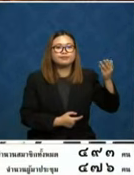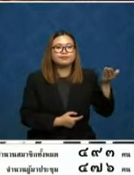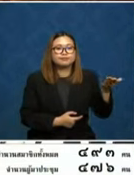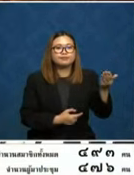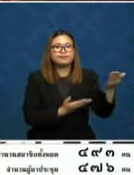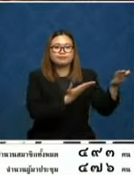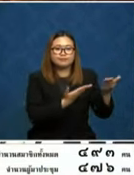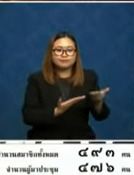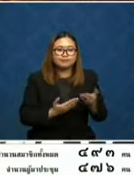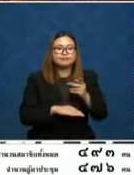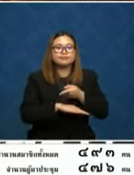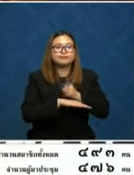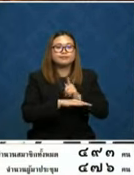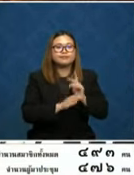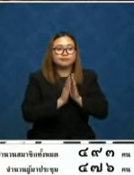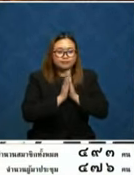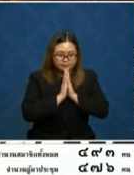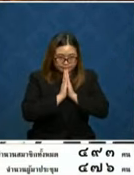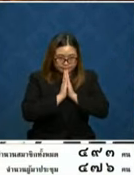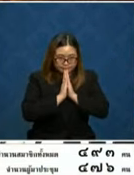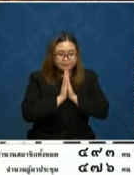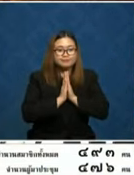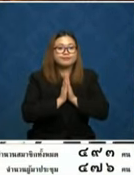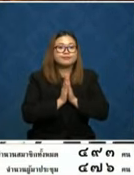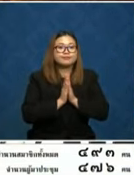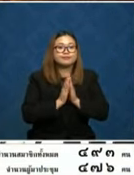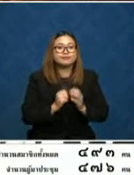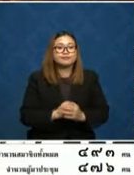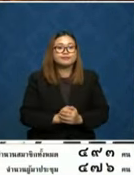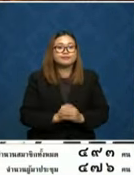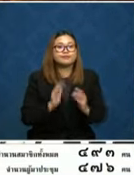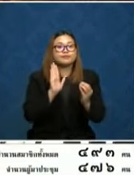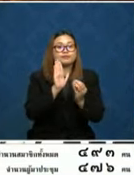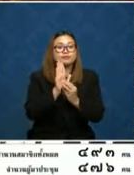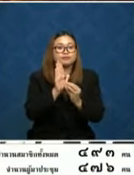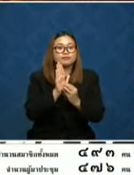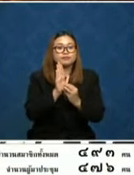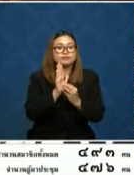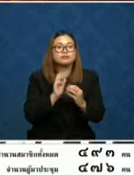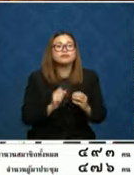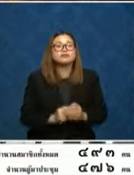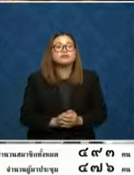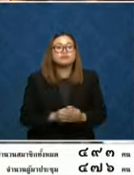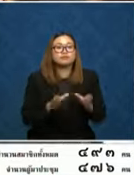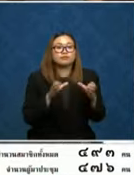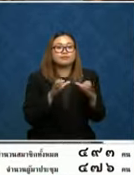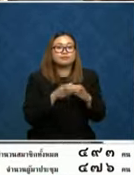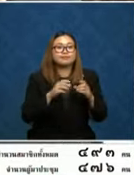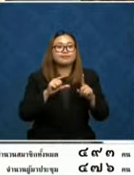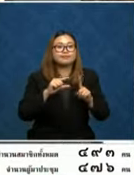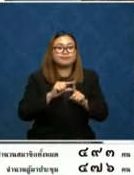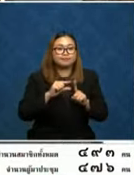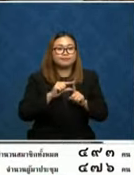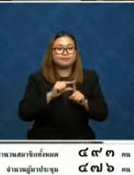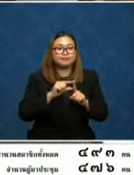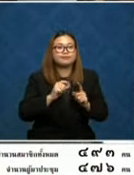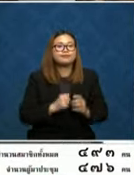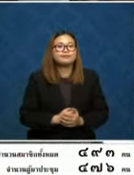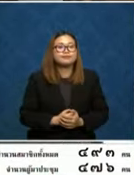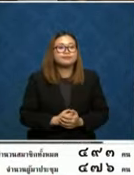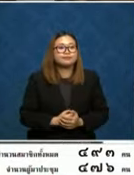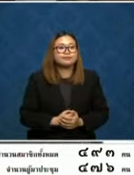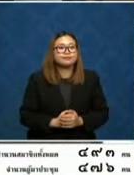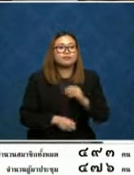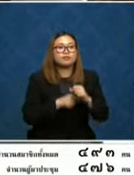เรียนท่านประธานครับผมพันทินน่วมเจิมนะครับผู้แทนราษฎรกรุงเทพมหานครพรรคประชาชนนะครับก็ขอร่วมอภิปรายง